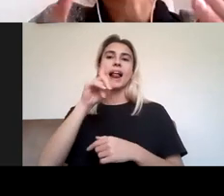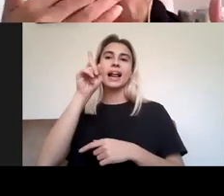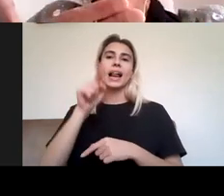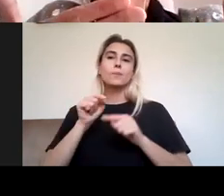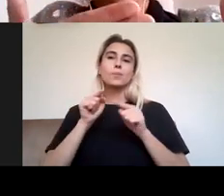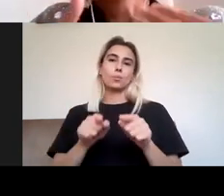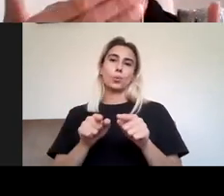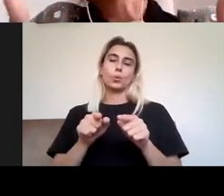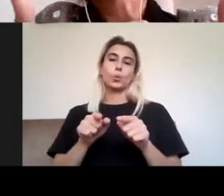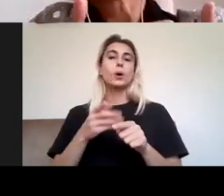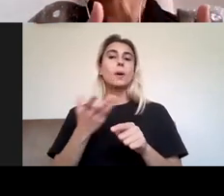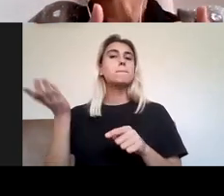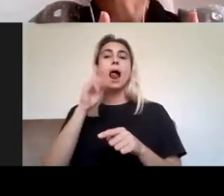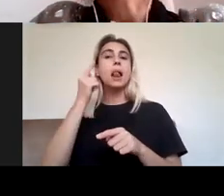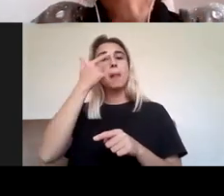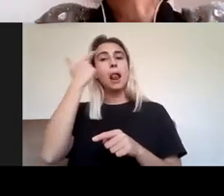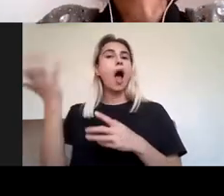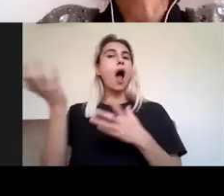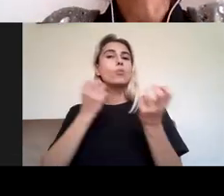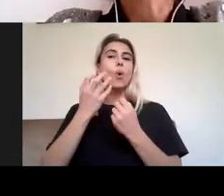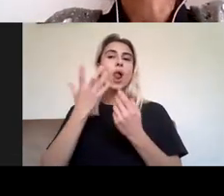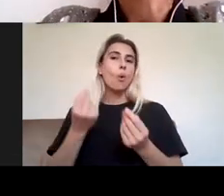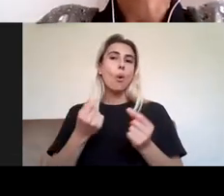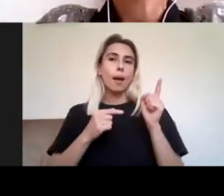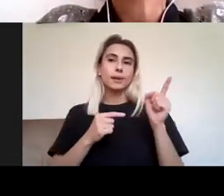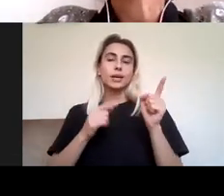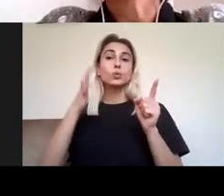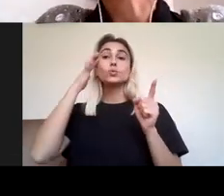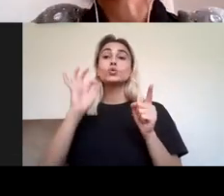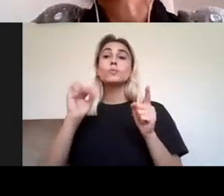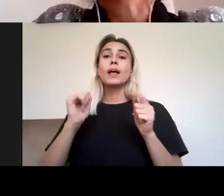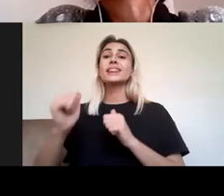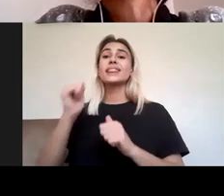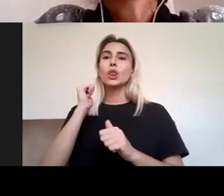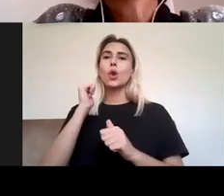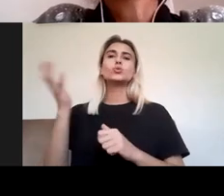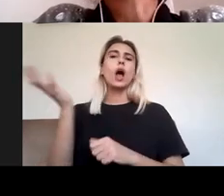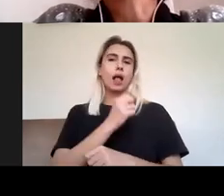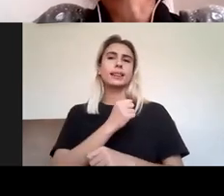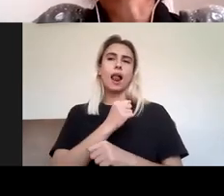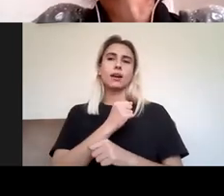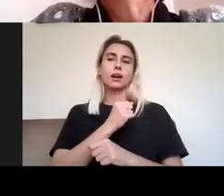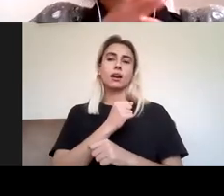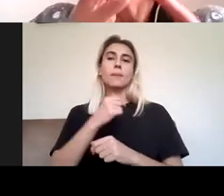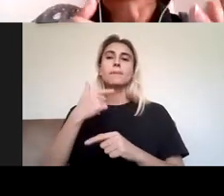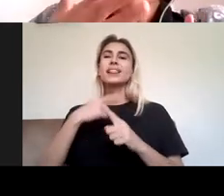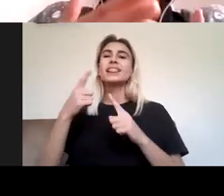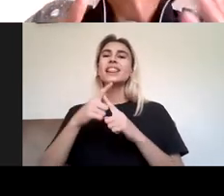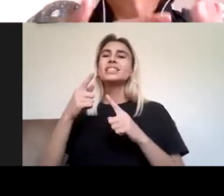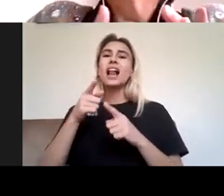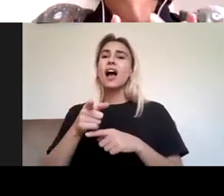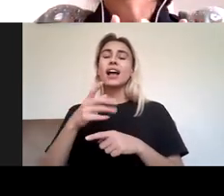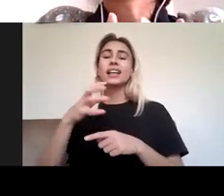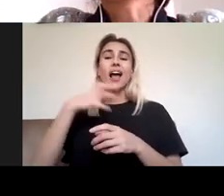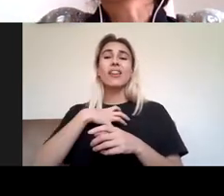Belki şu an alıyorlar da olabilirler açıkçası. Çünkü uzmanlardan bir geri dönüş aldılar. Yani ben taslağın kendi